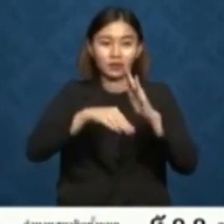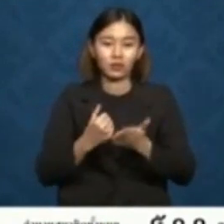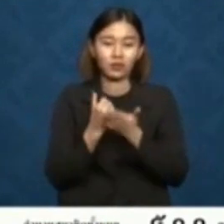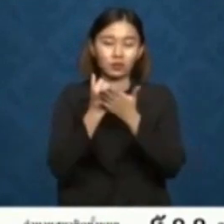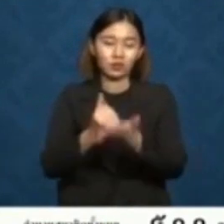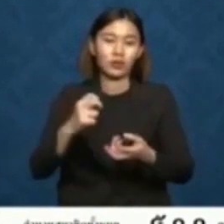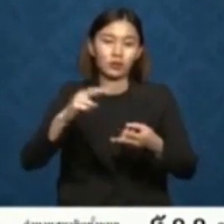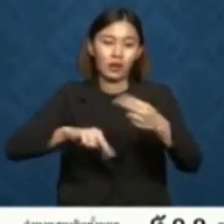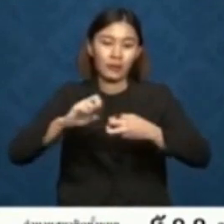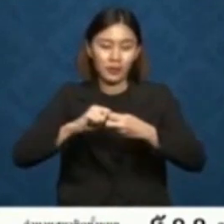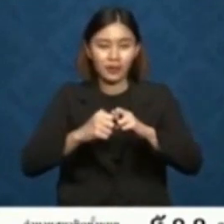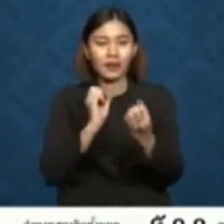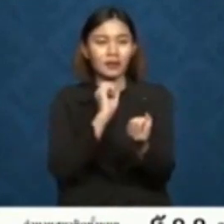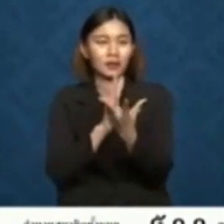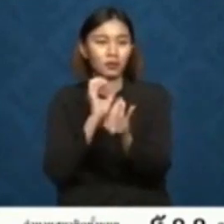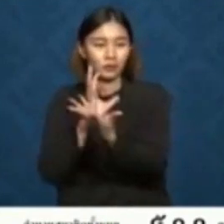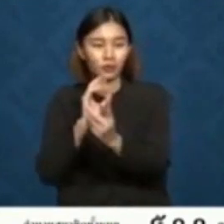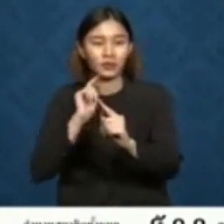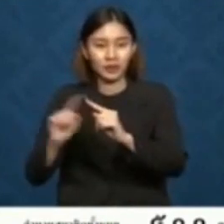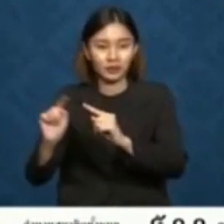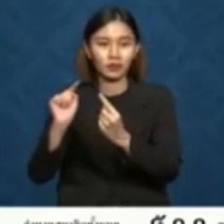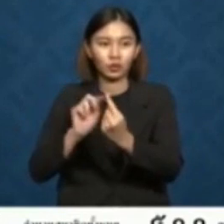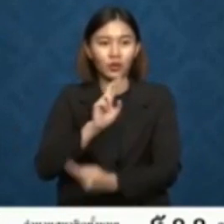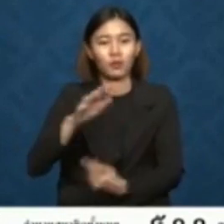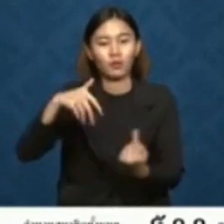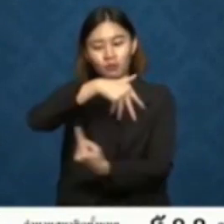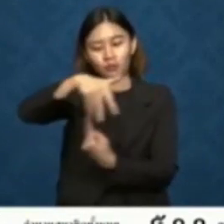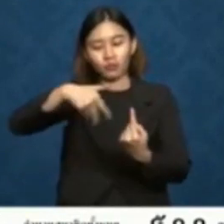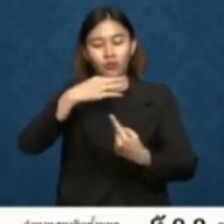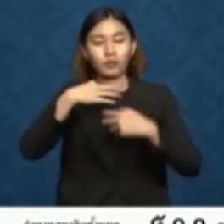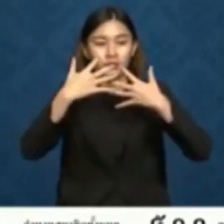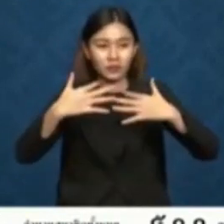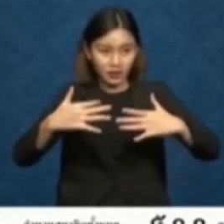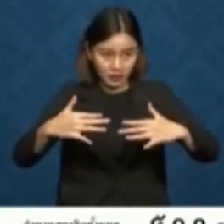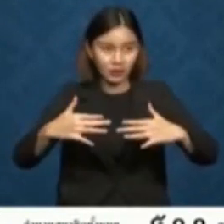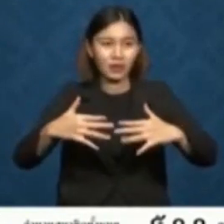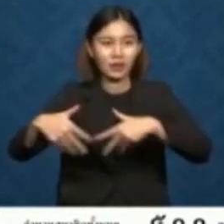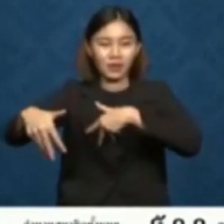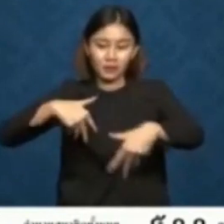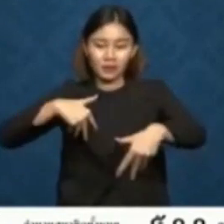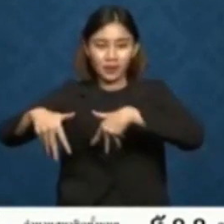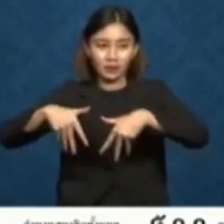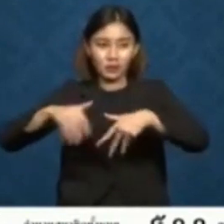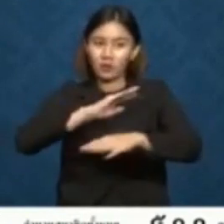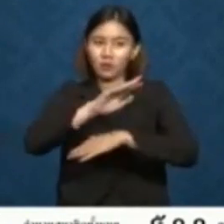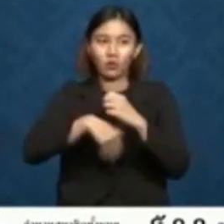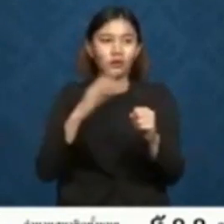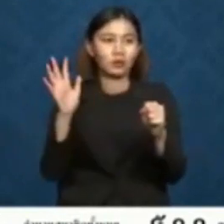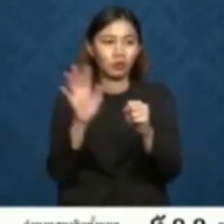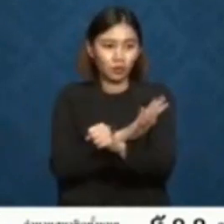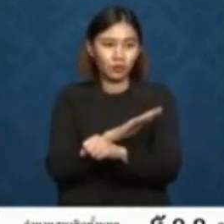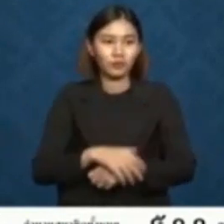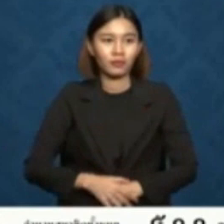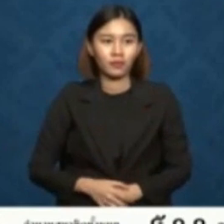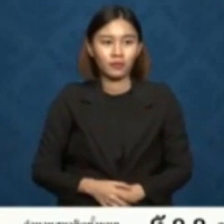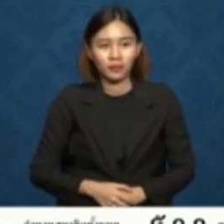มทั้งการหามาตรการครับในการบรรเทาปัญหาและผลกระทบที่เกิดขึ้นกับระบบนิเวศทางทะเลและก็